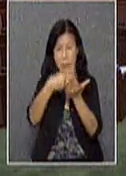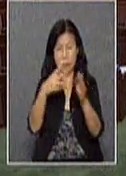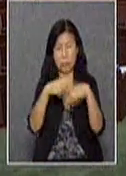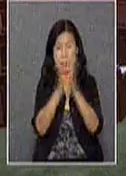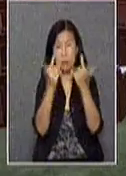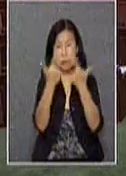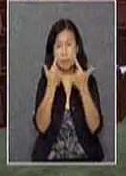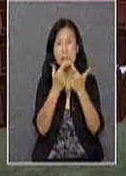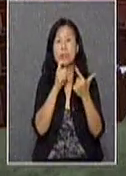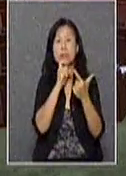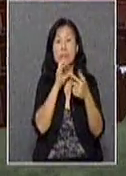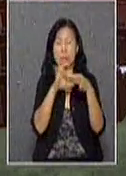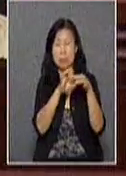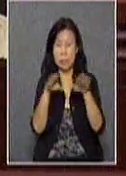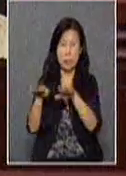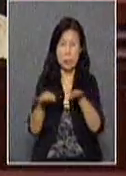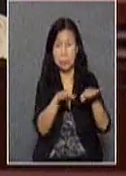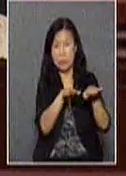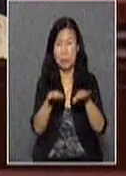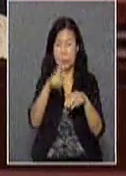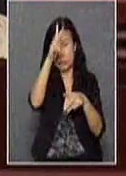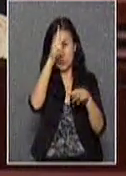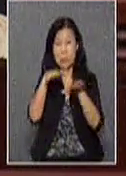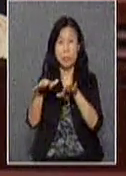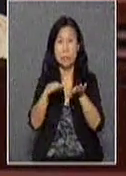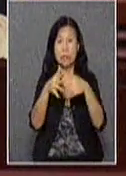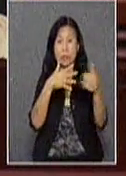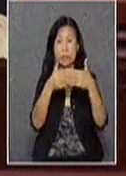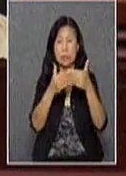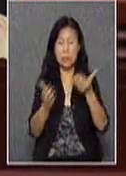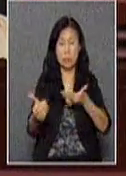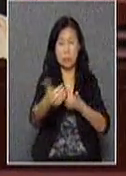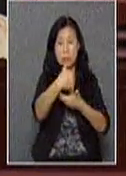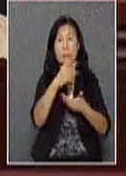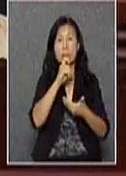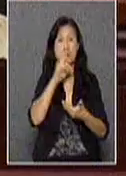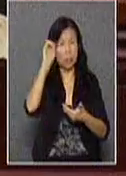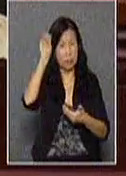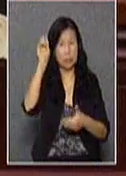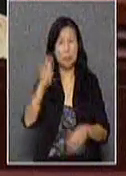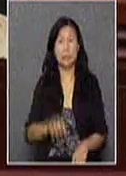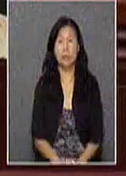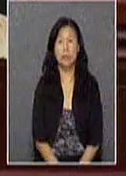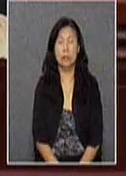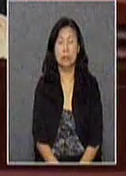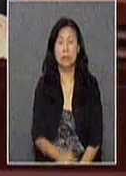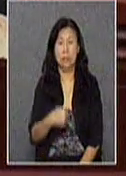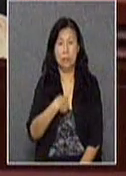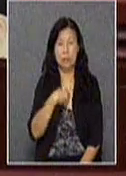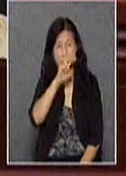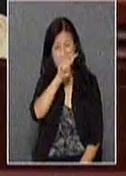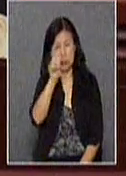關海事處呢個嘅納入咧，我係有意見嘅。我哋啱啱都睇